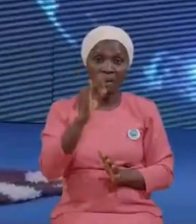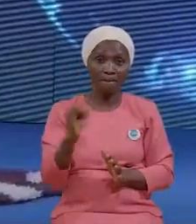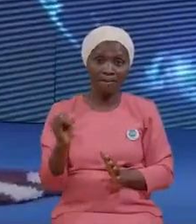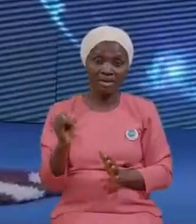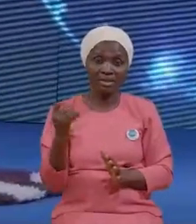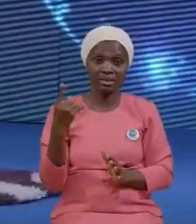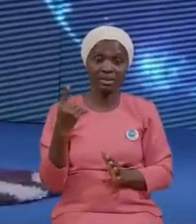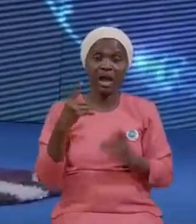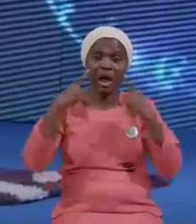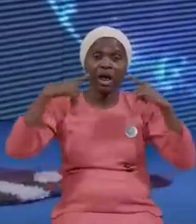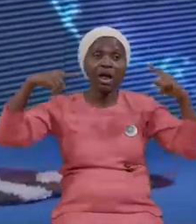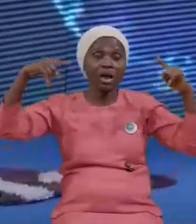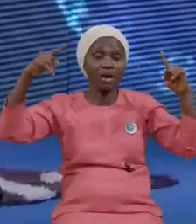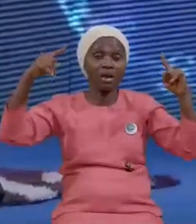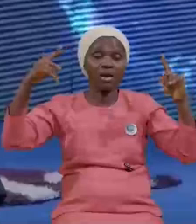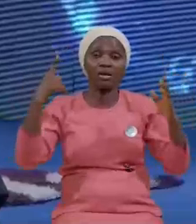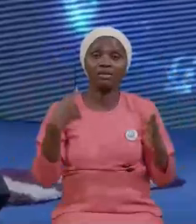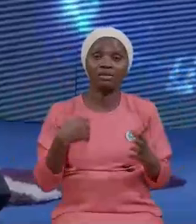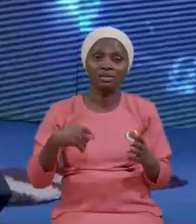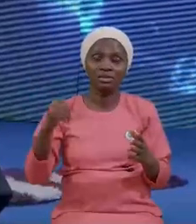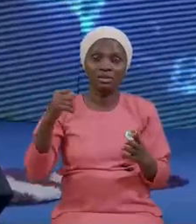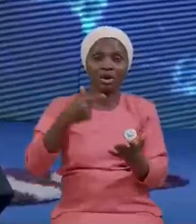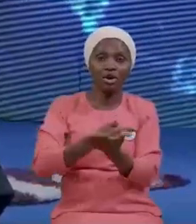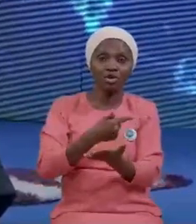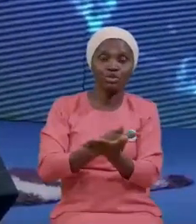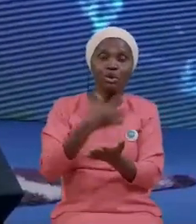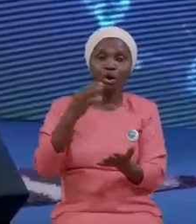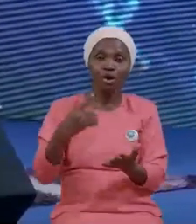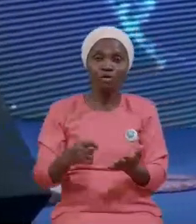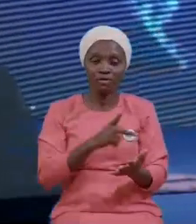Prêchant, proclamant l'évangile du royaume de Dieu.